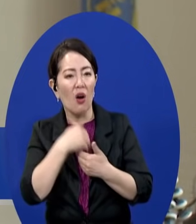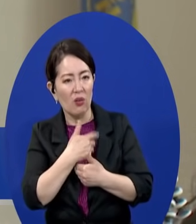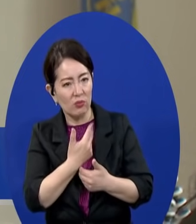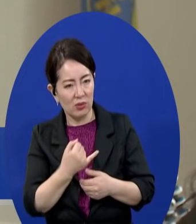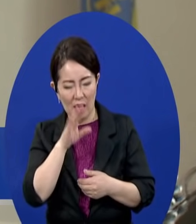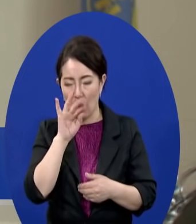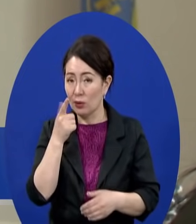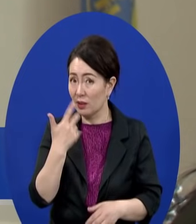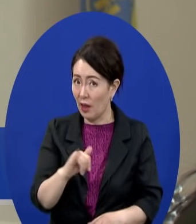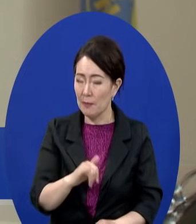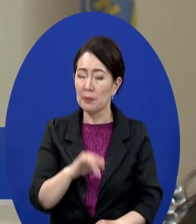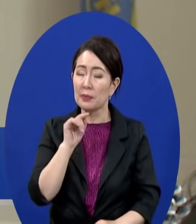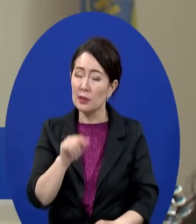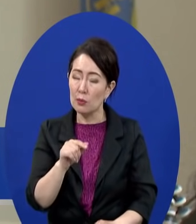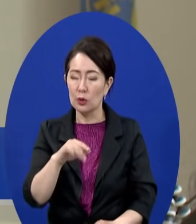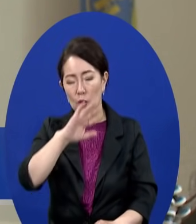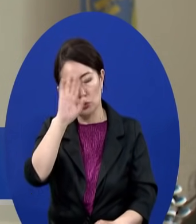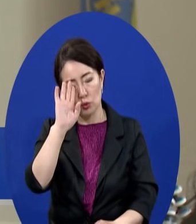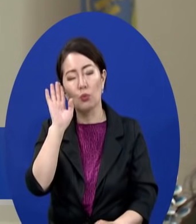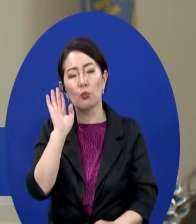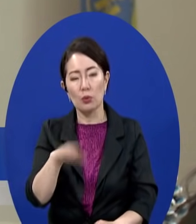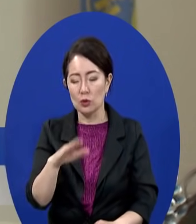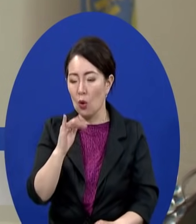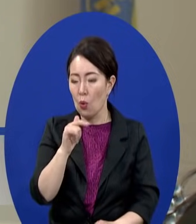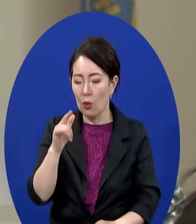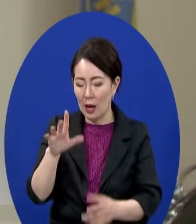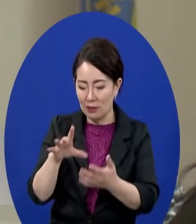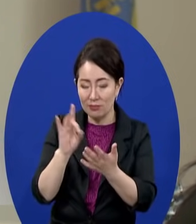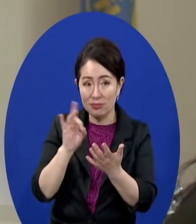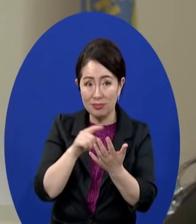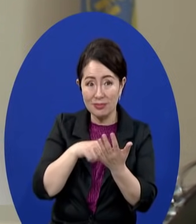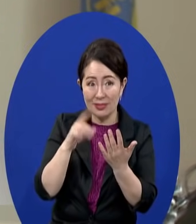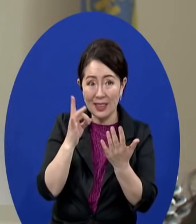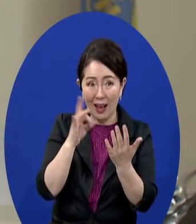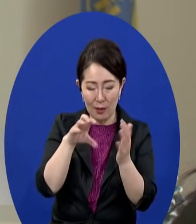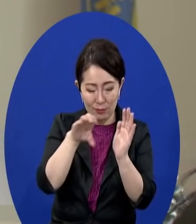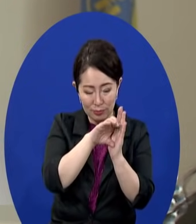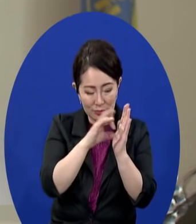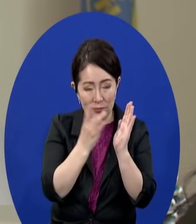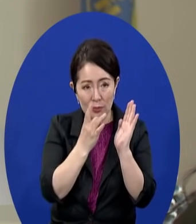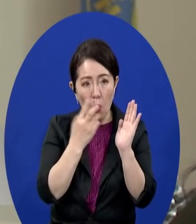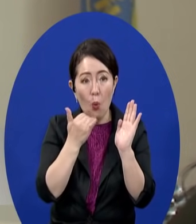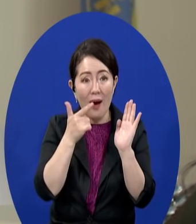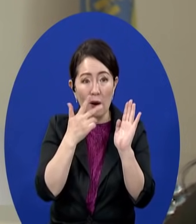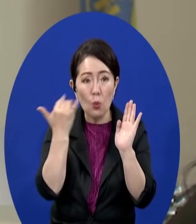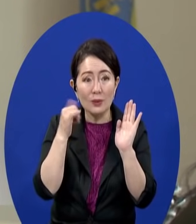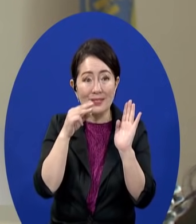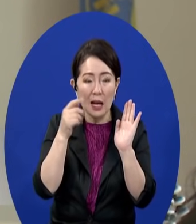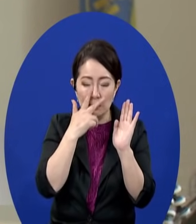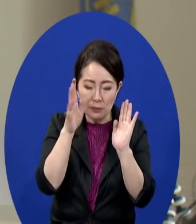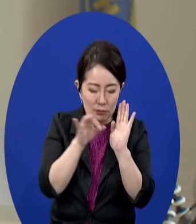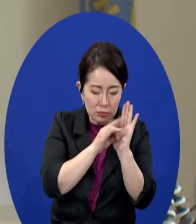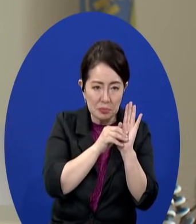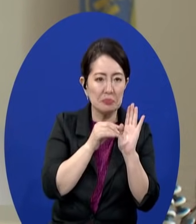аюултай. Тийм учраас одоо зун болчлоо одоо энэ угаар мэдрэгч хэрэггүй одоо гал төлөхгүй ч гэдэг юм тийм